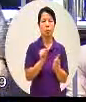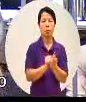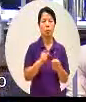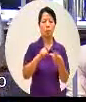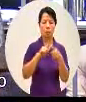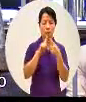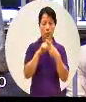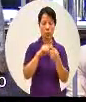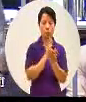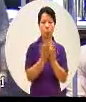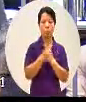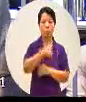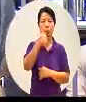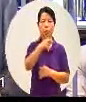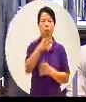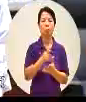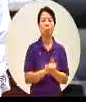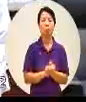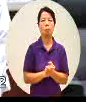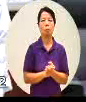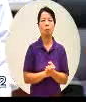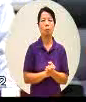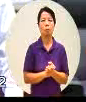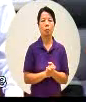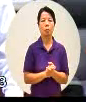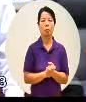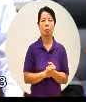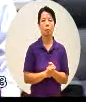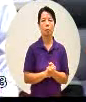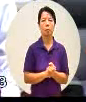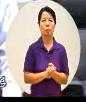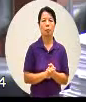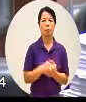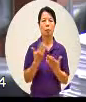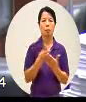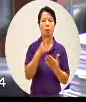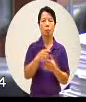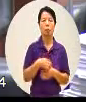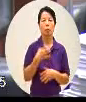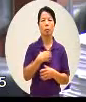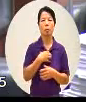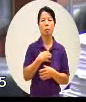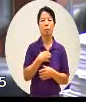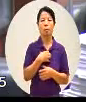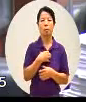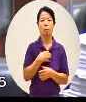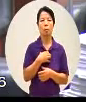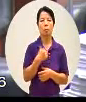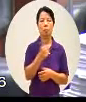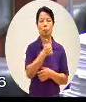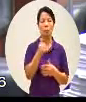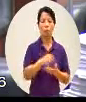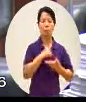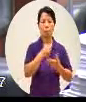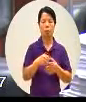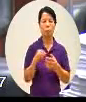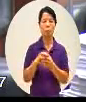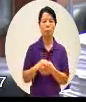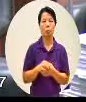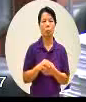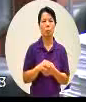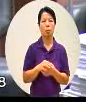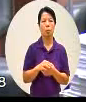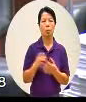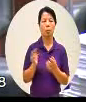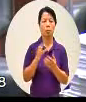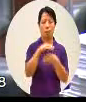陈副秘书长、 哦、好 好、哦、谢谢、 谢谢。 那承接我们吴议员的建议啊，我在这边也跟市长报告，跟